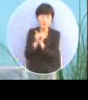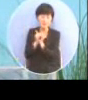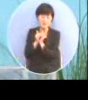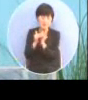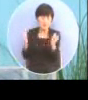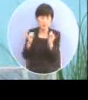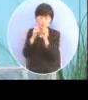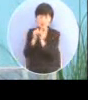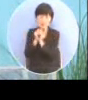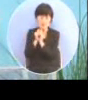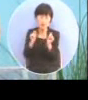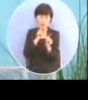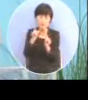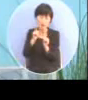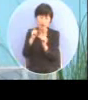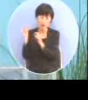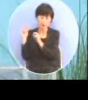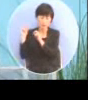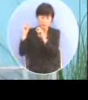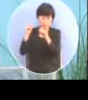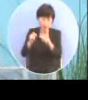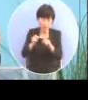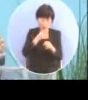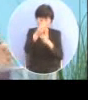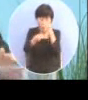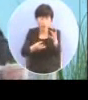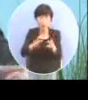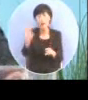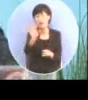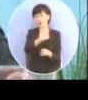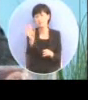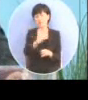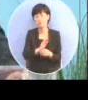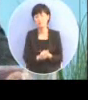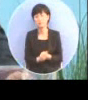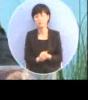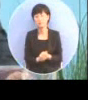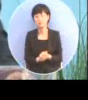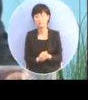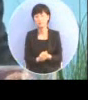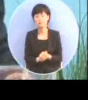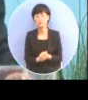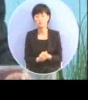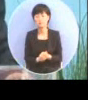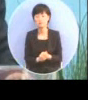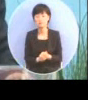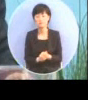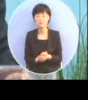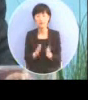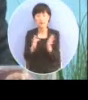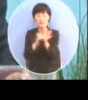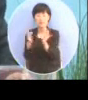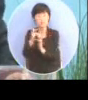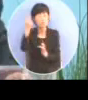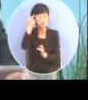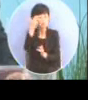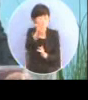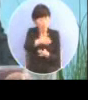베드로는 고백하지 않았잖아요. 아, lúc phía trước đó có rất nhiều người đã nói rất nhiều điều. 사람들이 나를 뭐라